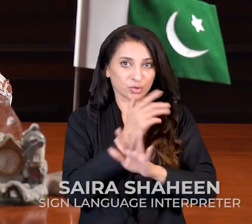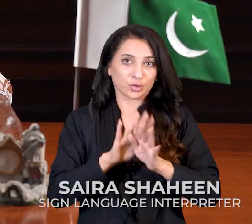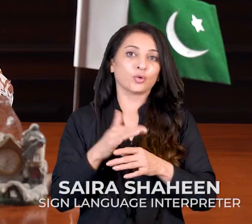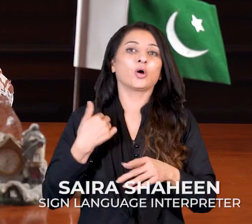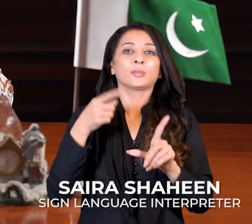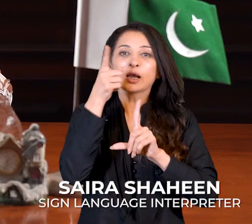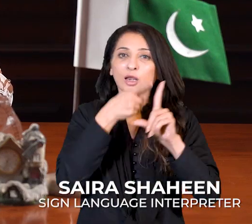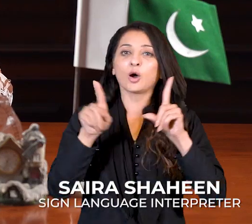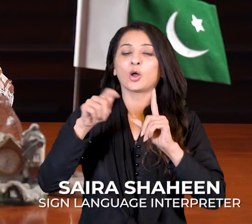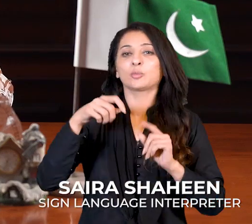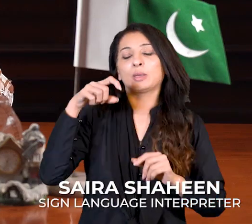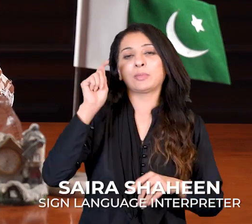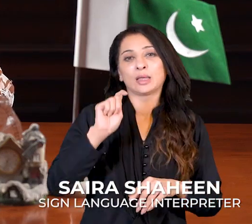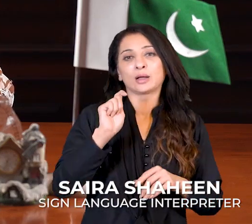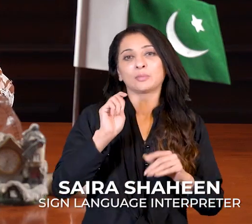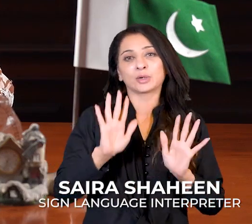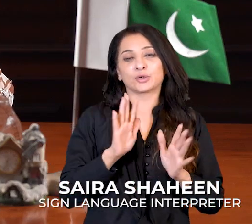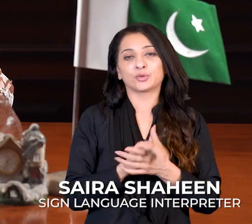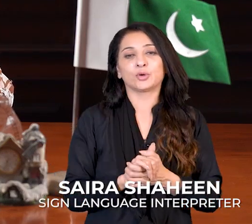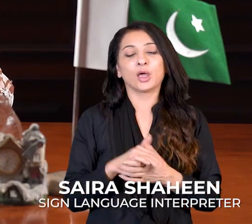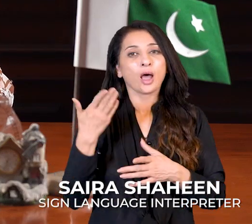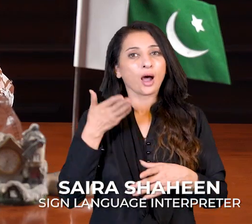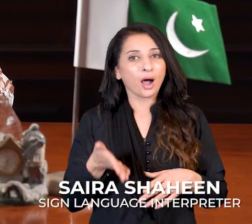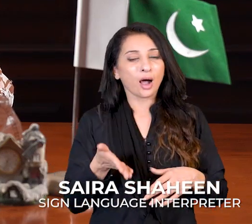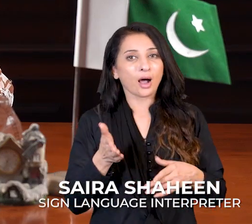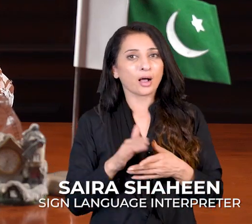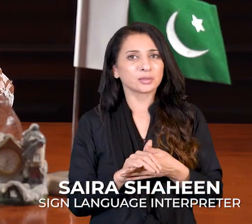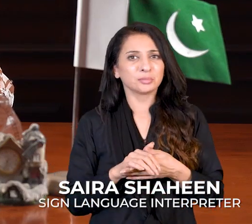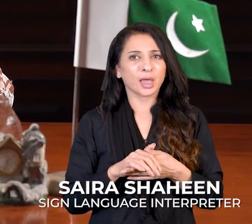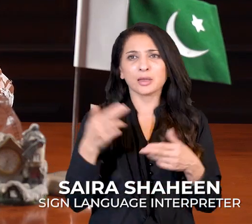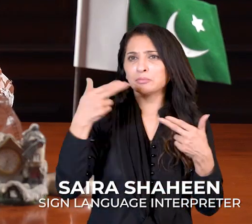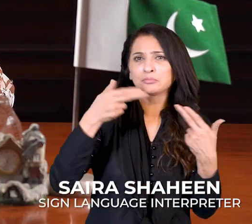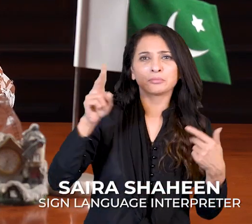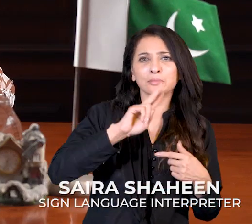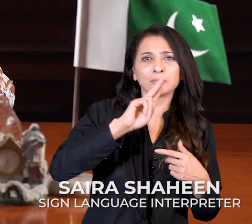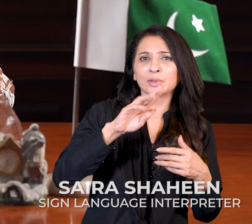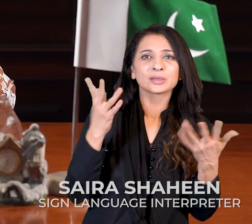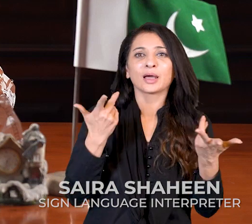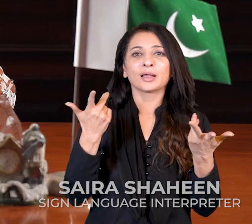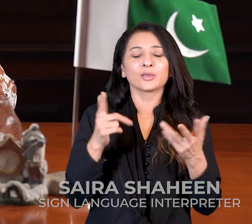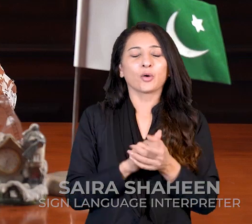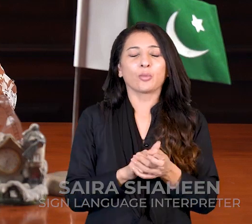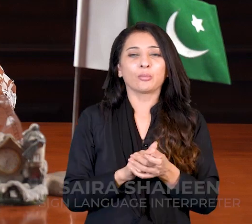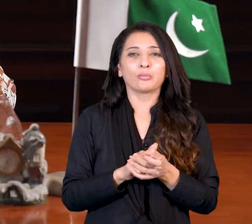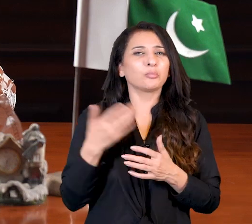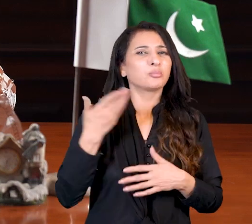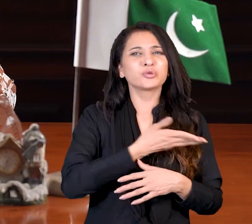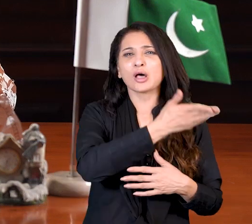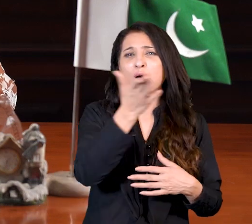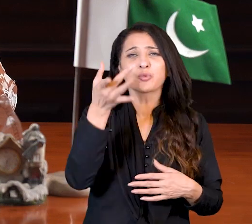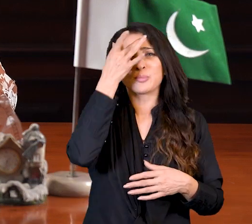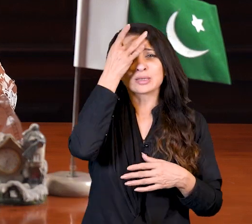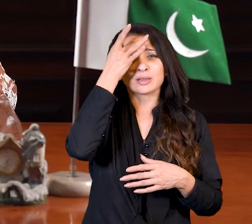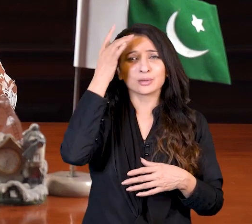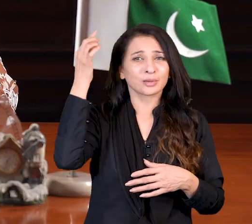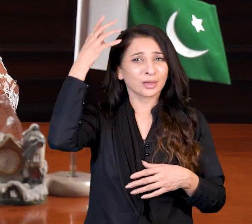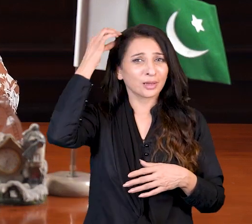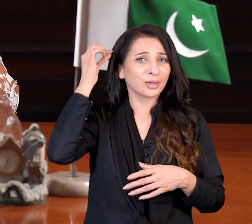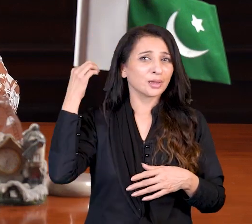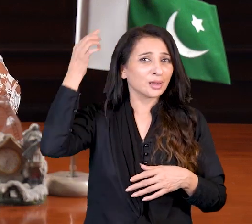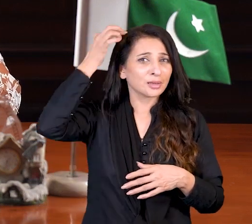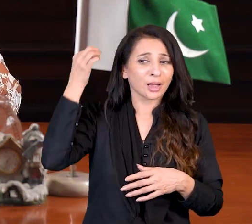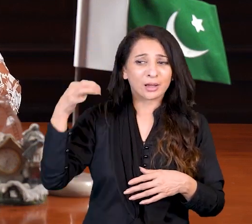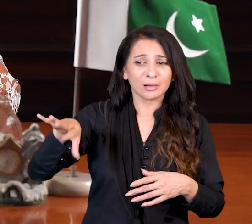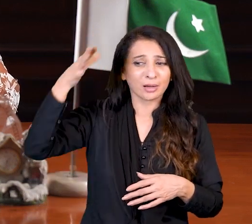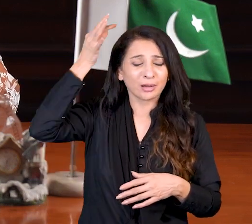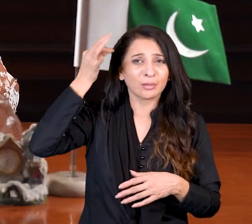Gulberg. जनाब, आज का टॉपिक है हमारा वेरी कॉमन टॉपिक और आजकल सबको तंग कर रहा है, हेयर फॉल यानी बालों